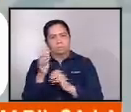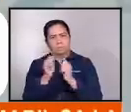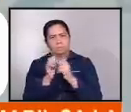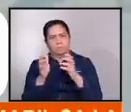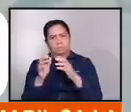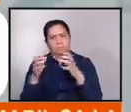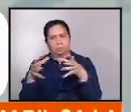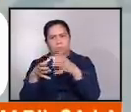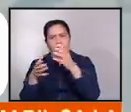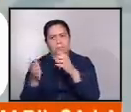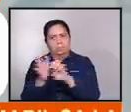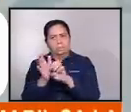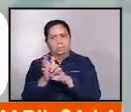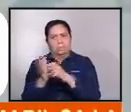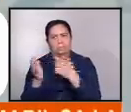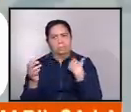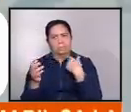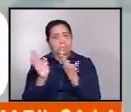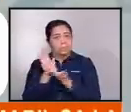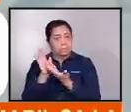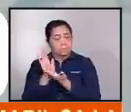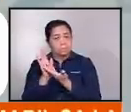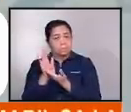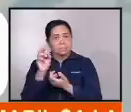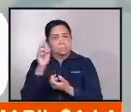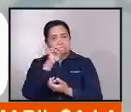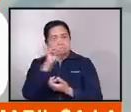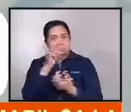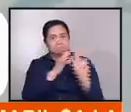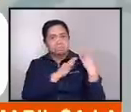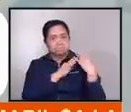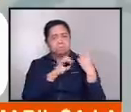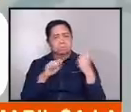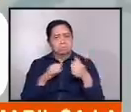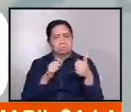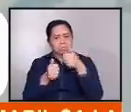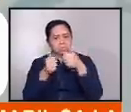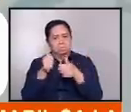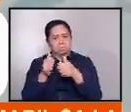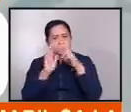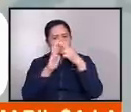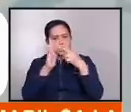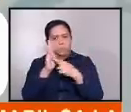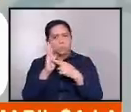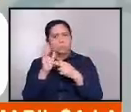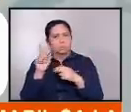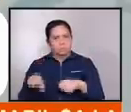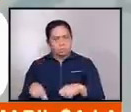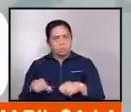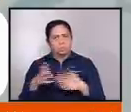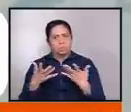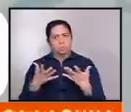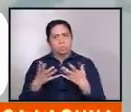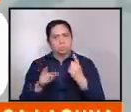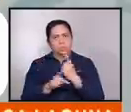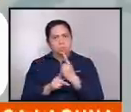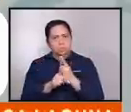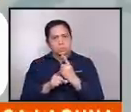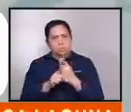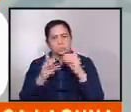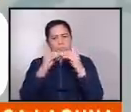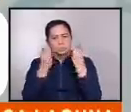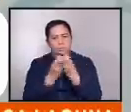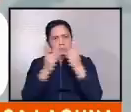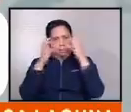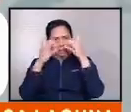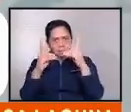nawala. Kung halimbawa, nagkaroon nga siyang proven na may negligence talaga, pwede siyang under their company rules and regulations or under appropriate debt and